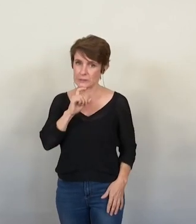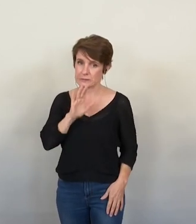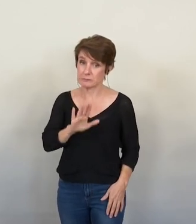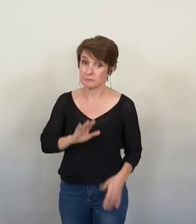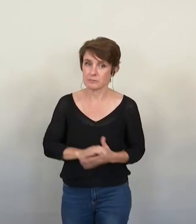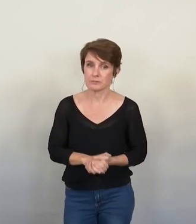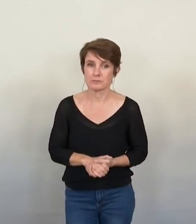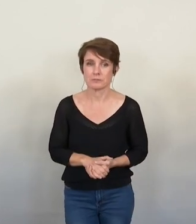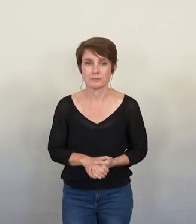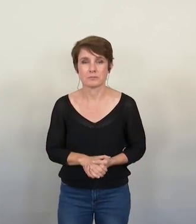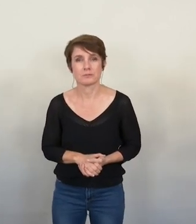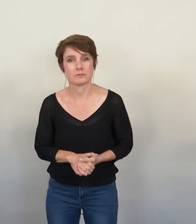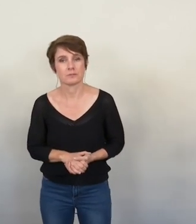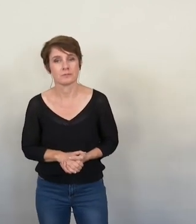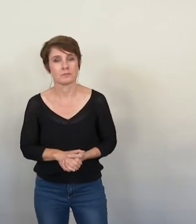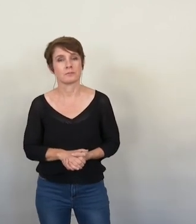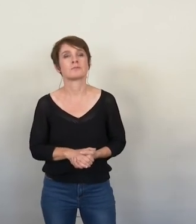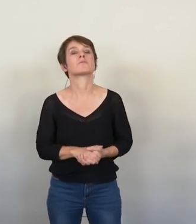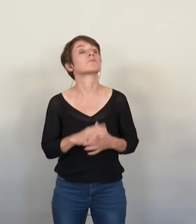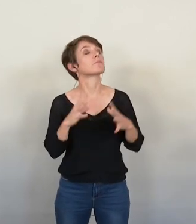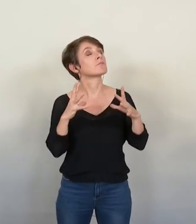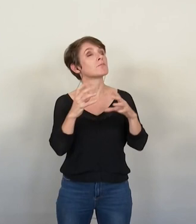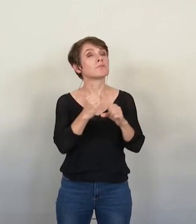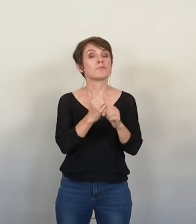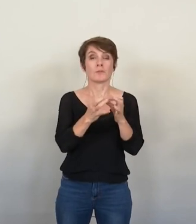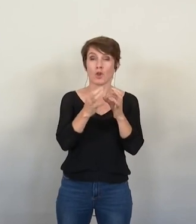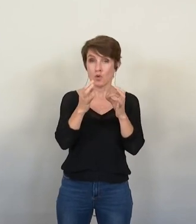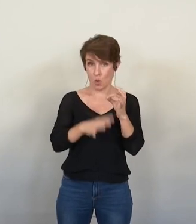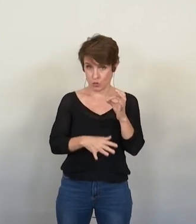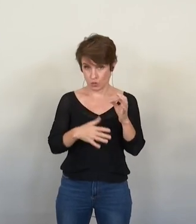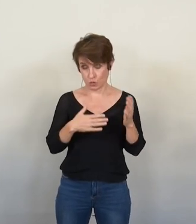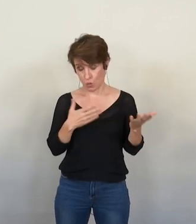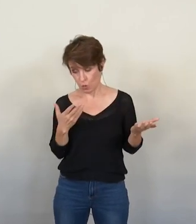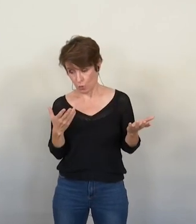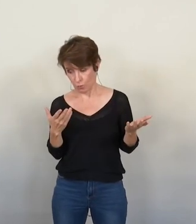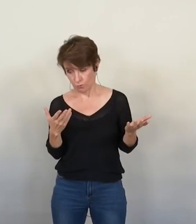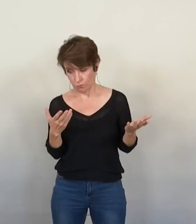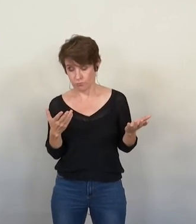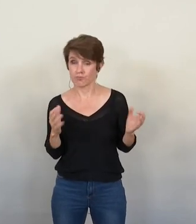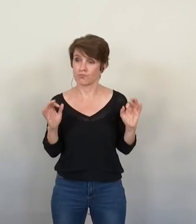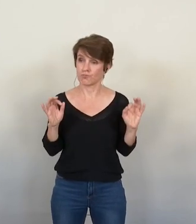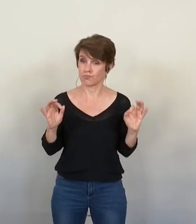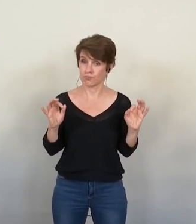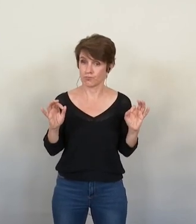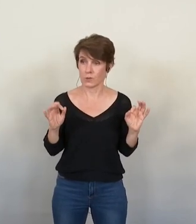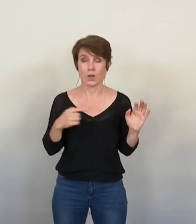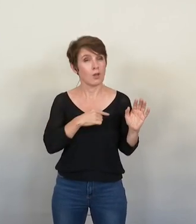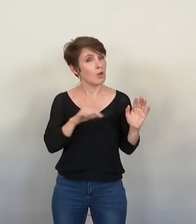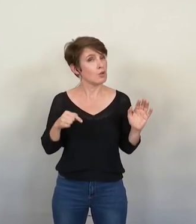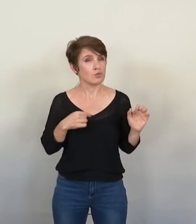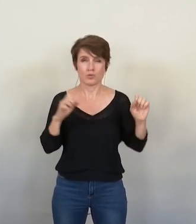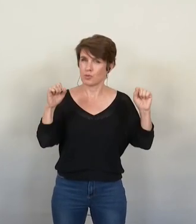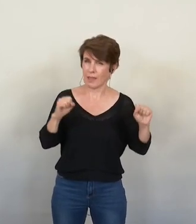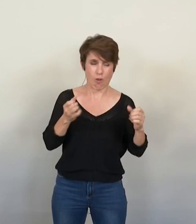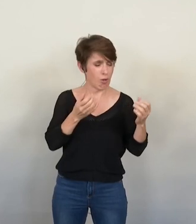convaincu merci peut-être un petit mot de conclusion pour dire que euh de fait nous partageons ce besoin de remise en question